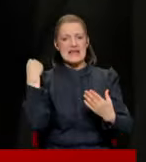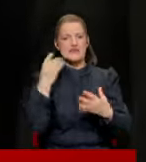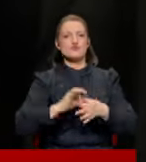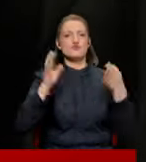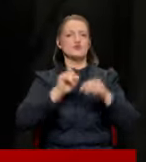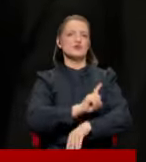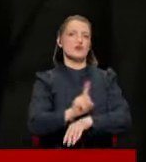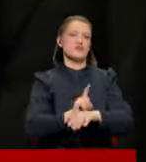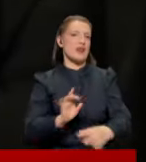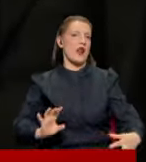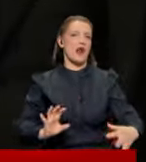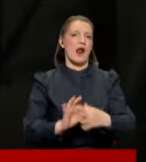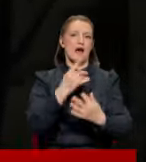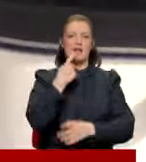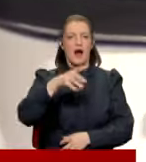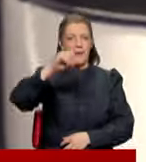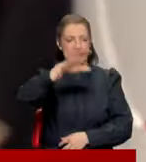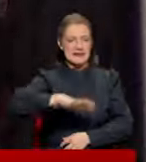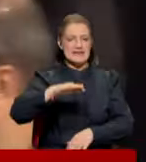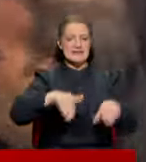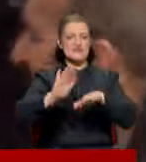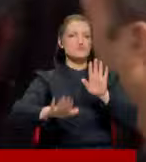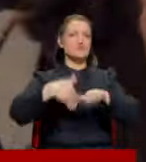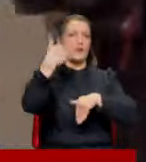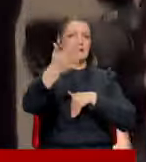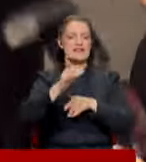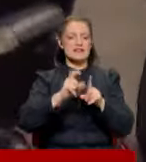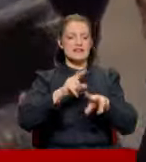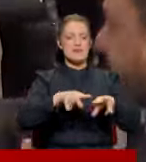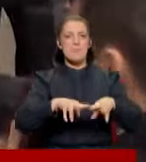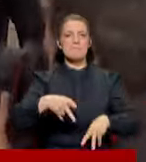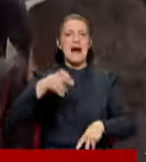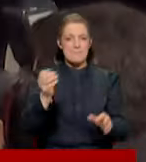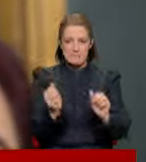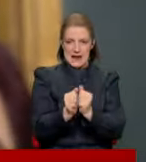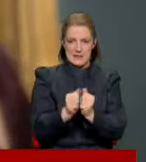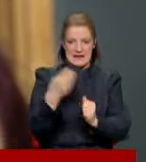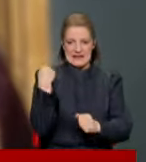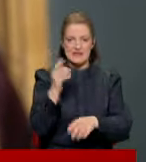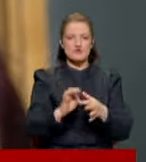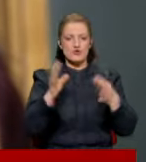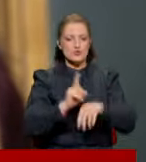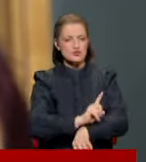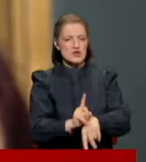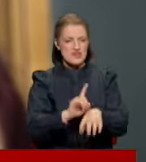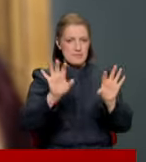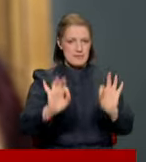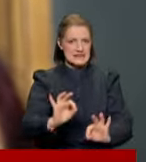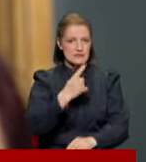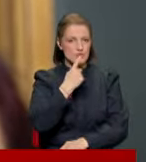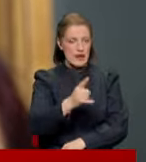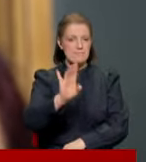süreciyle ilişkilendir AK Parti'nin seçim sonrası den Parti ile birlikte yeni çözüm süreci başlatacağını belirterek